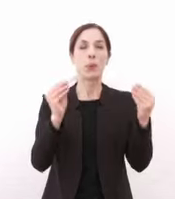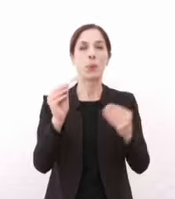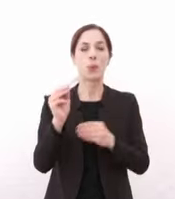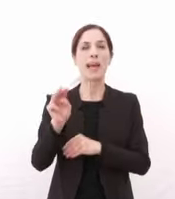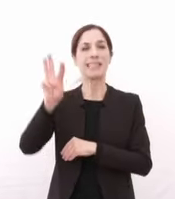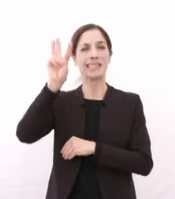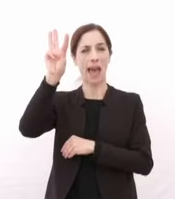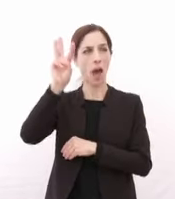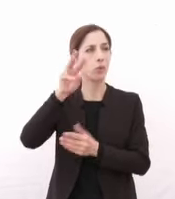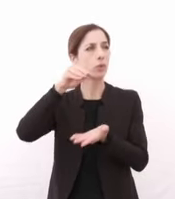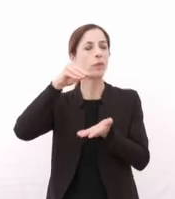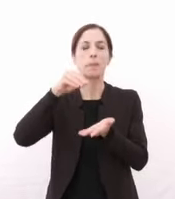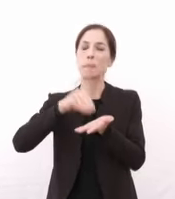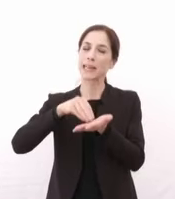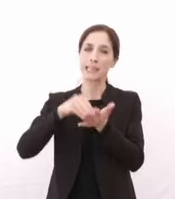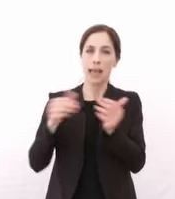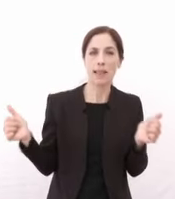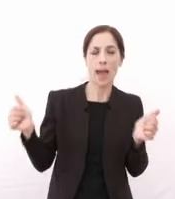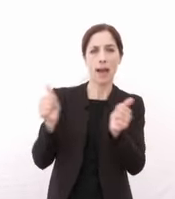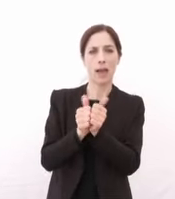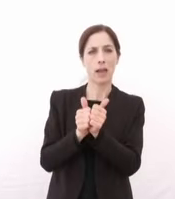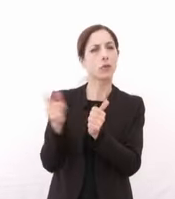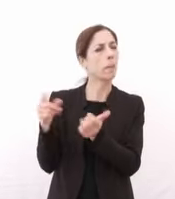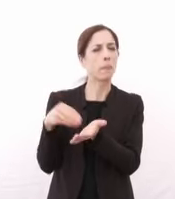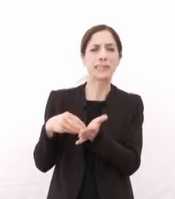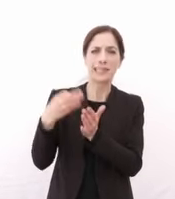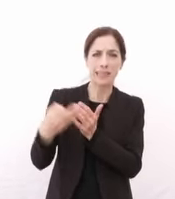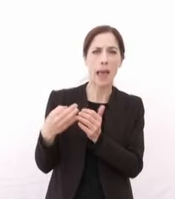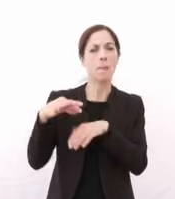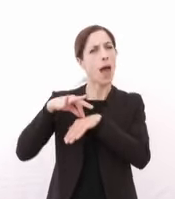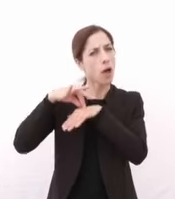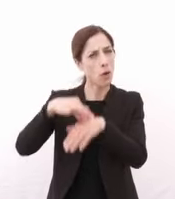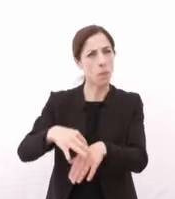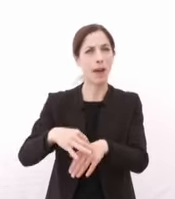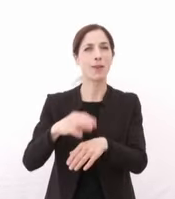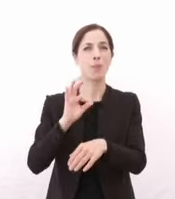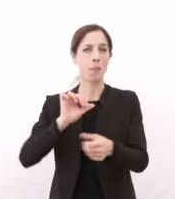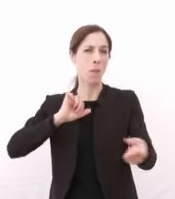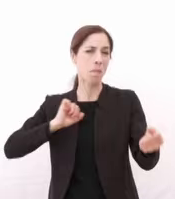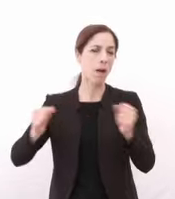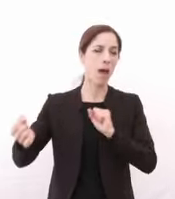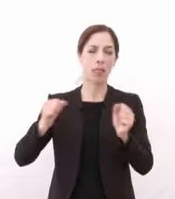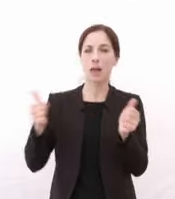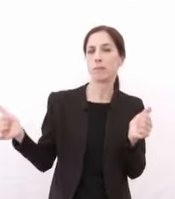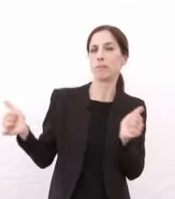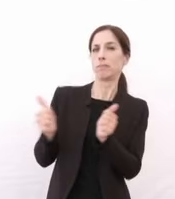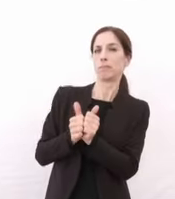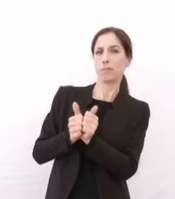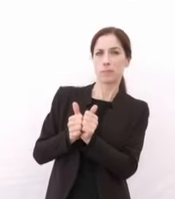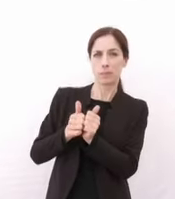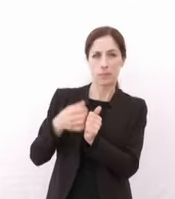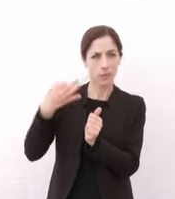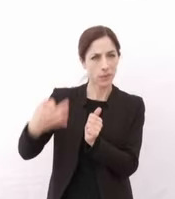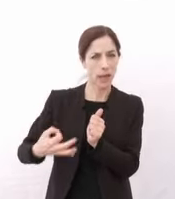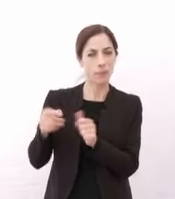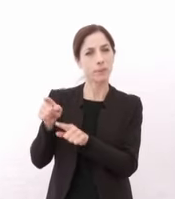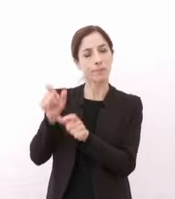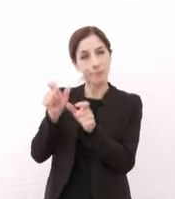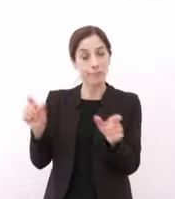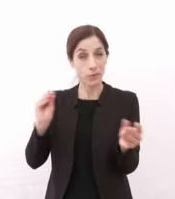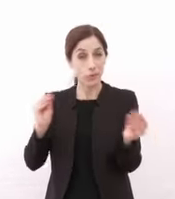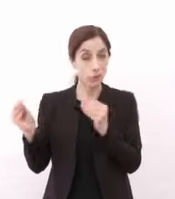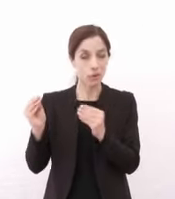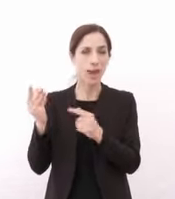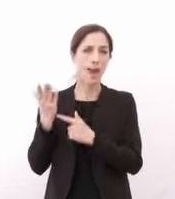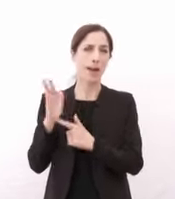sono sempre, che ci accompagnano sempre in questa lunga battaglia e che rappresentano sicuramente la parte buona